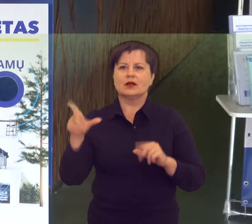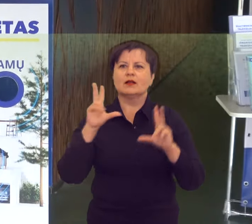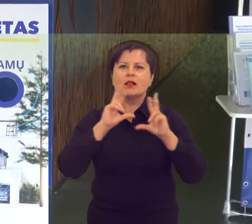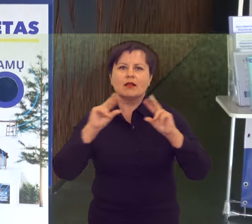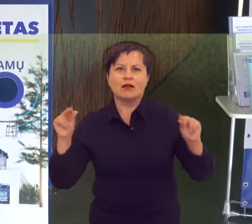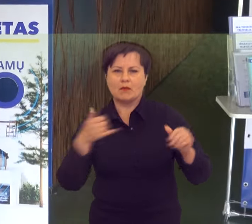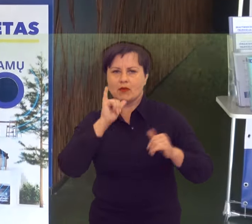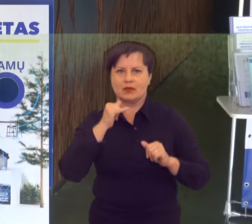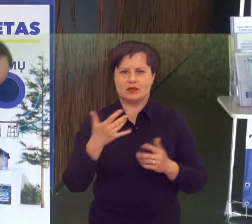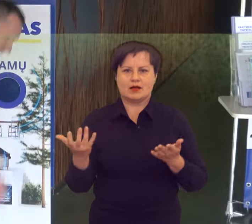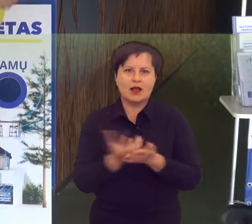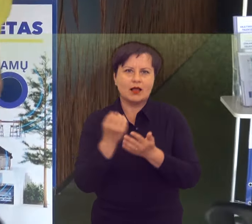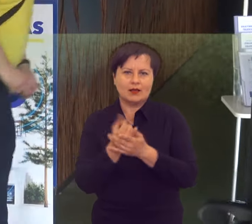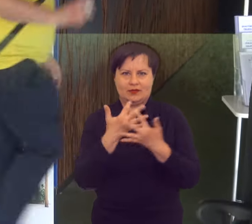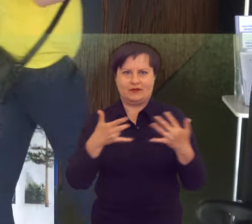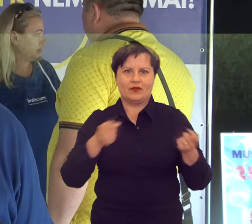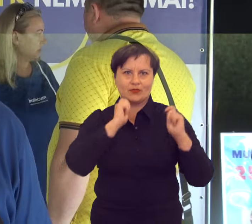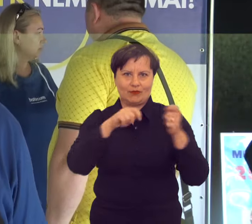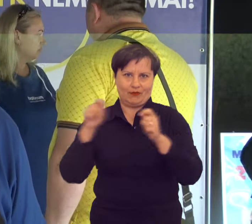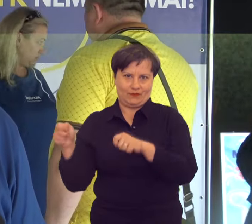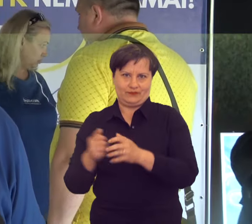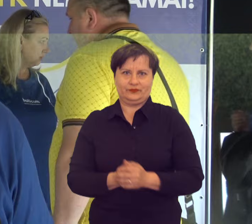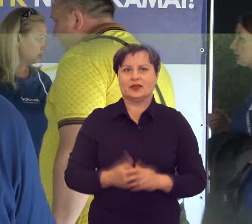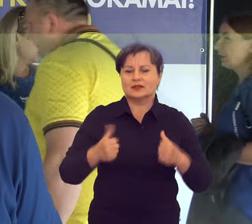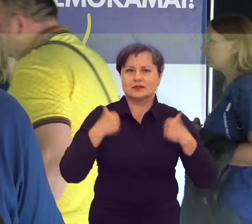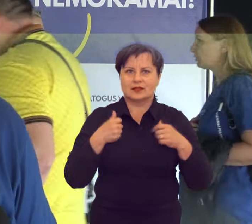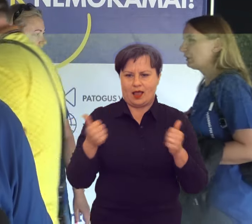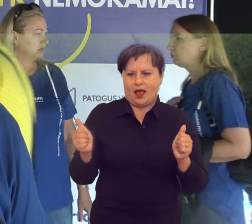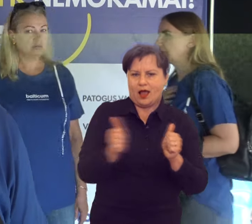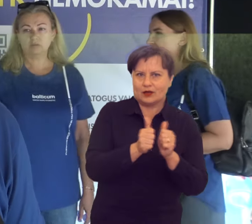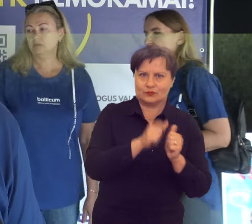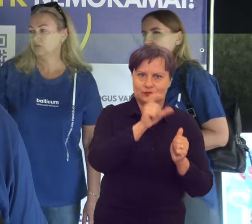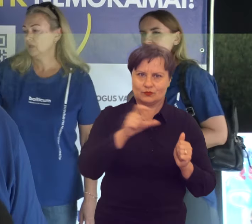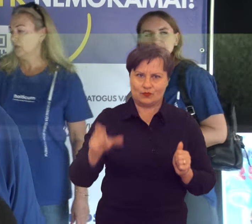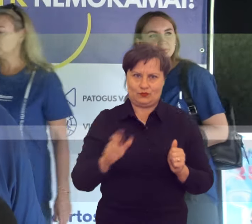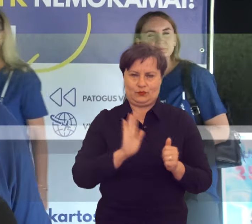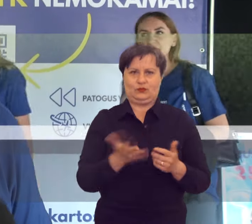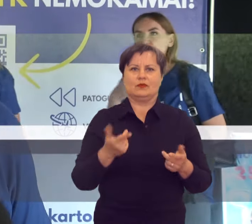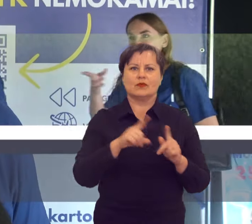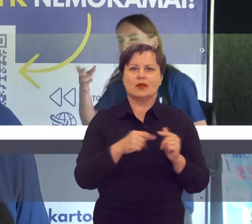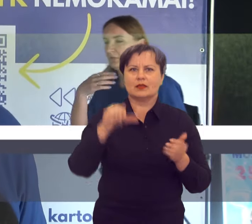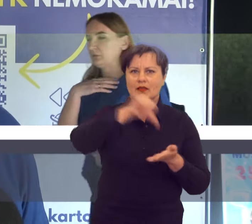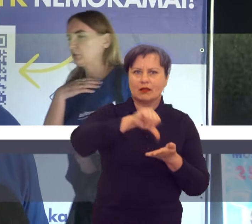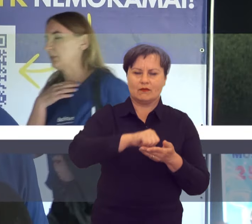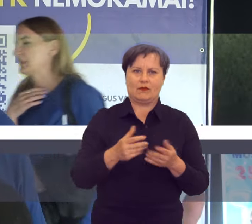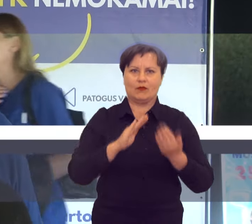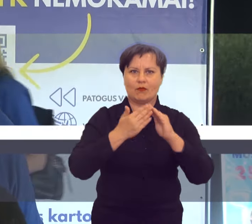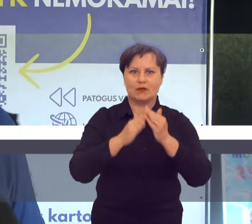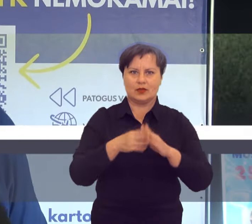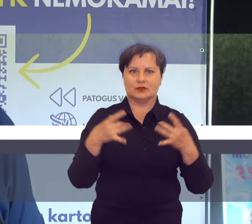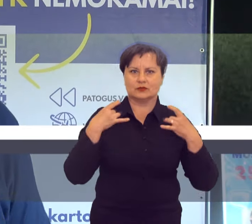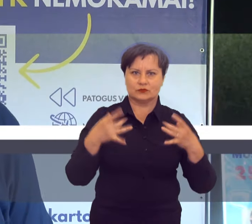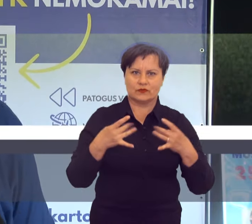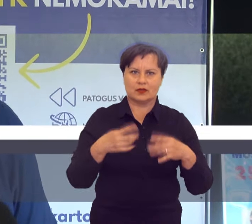puikių prizų. Stengiamės būti arčiau žmonių, palaikyti miesto šventės, dalyvauti miesto šventės, tad puikiai dalyvaujame ir